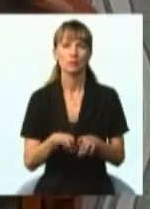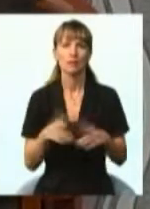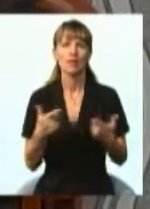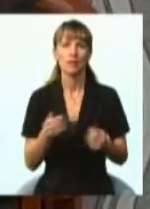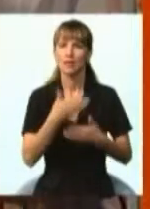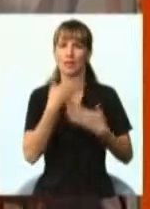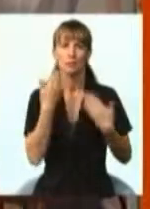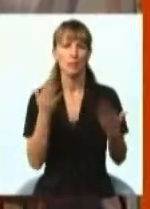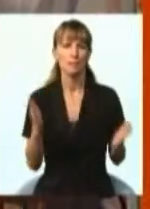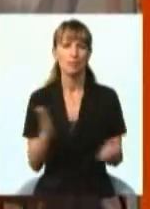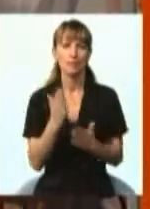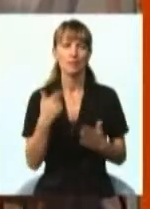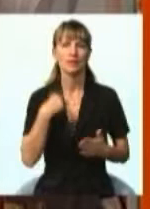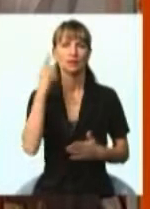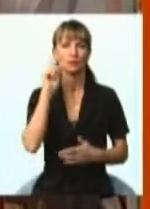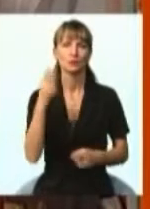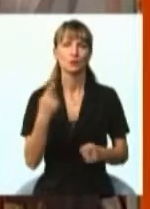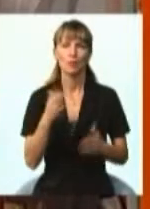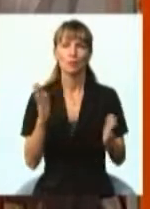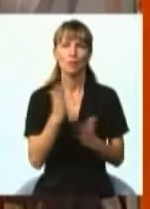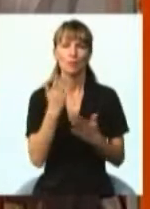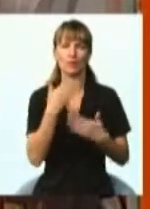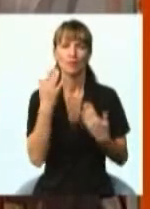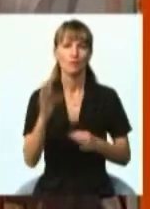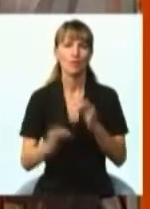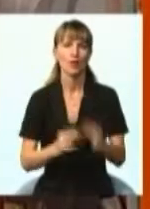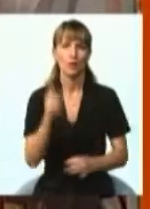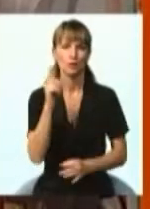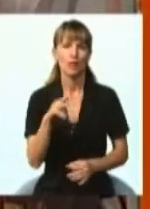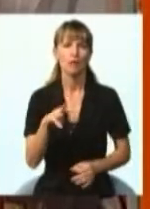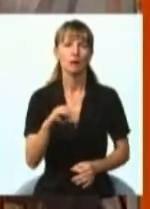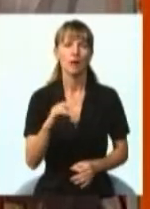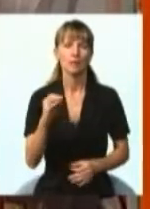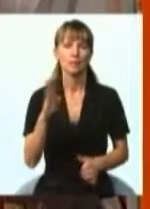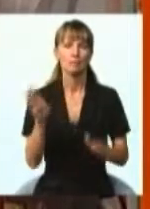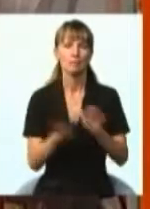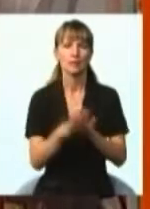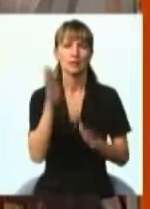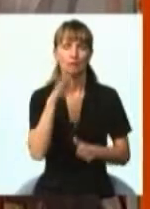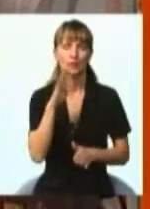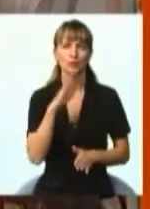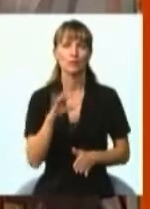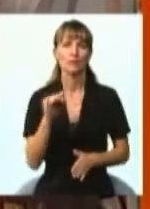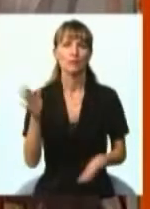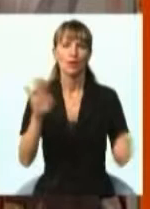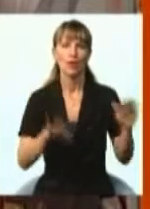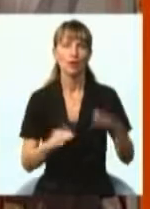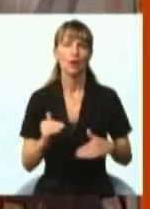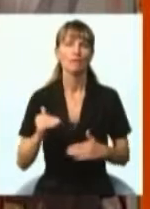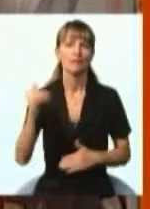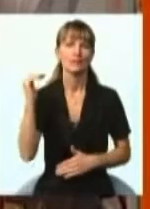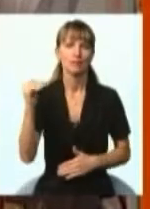немає повітря? Ну, я думаю, що повітря немає у космосі, на Марсі, під водою. Та в горах високо